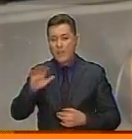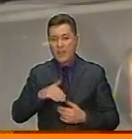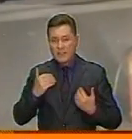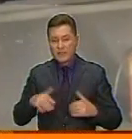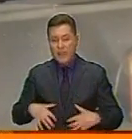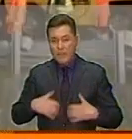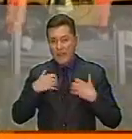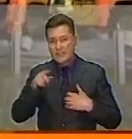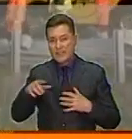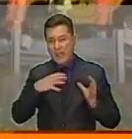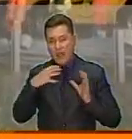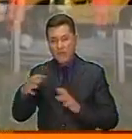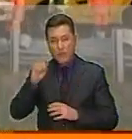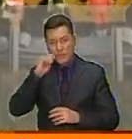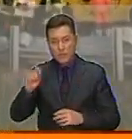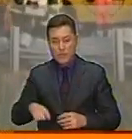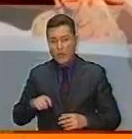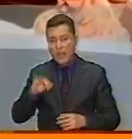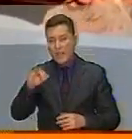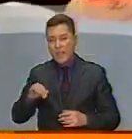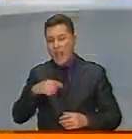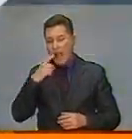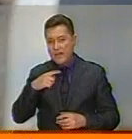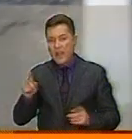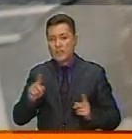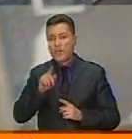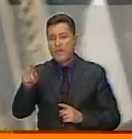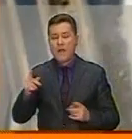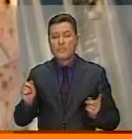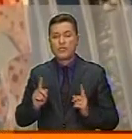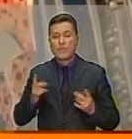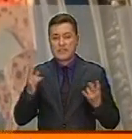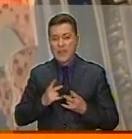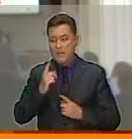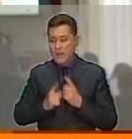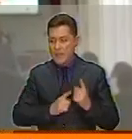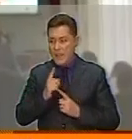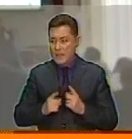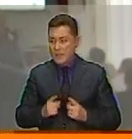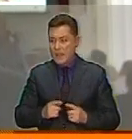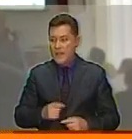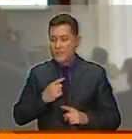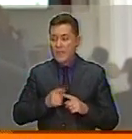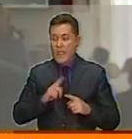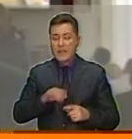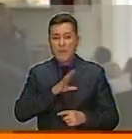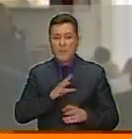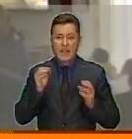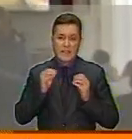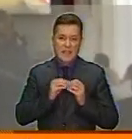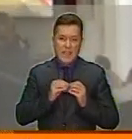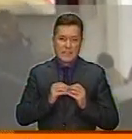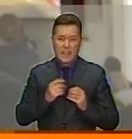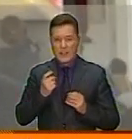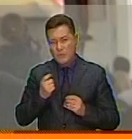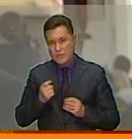бояться тих автобусів з України і натякають вам щось треба міняти так тоже было в Польше это где-то было ну 10 може